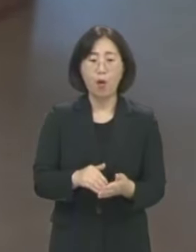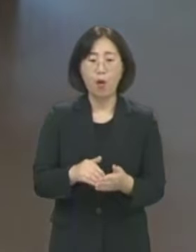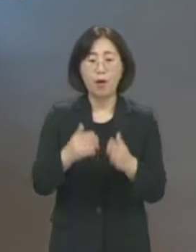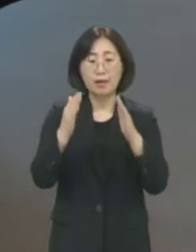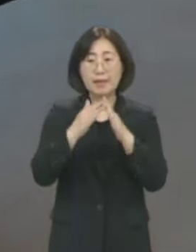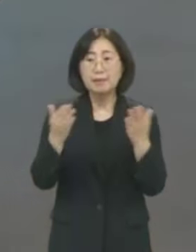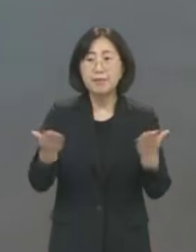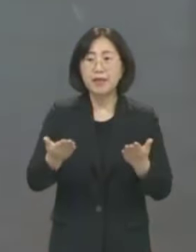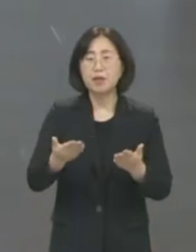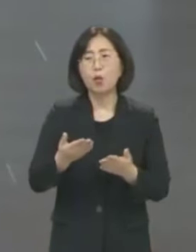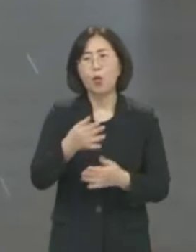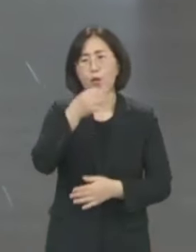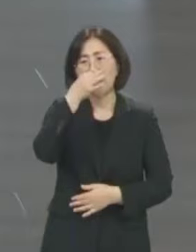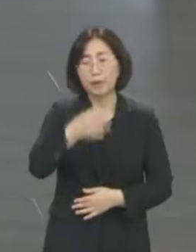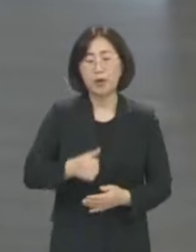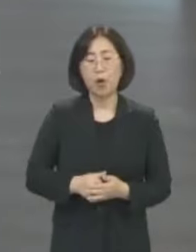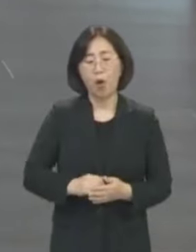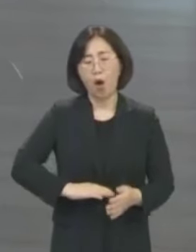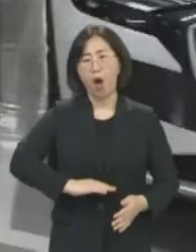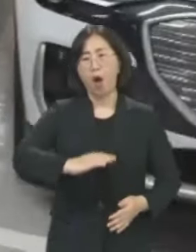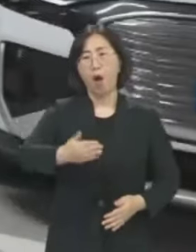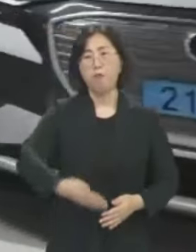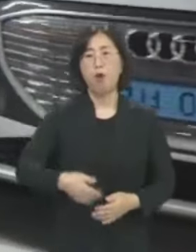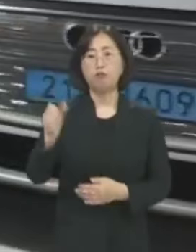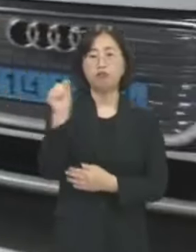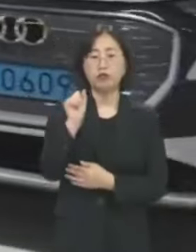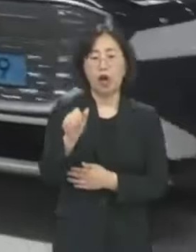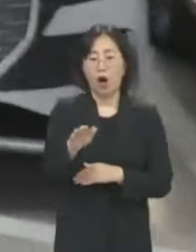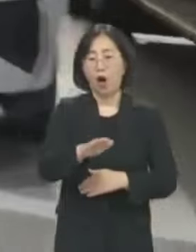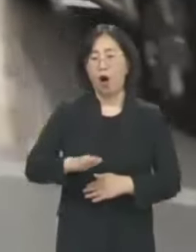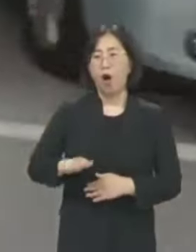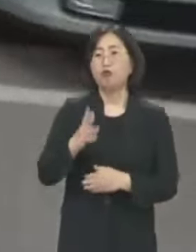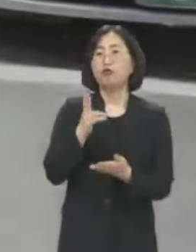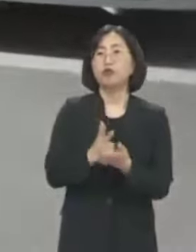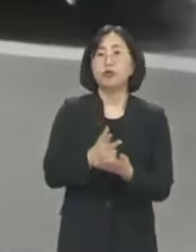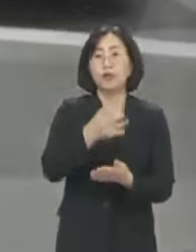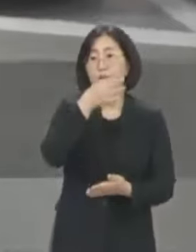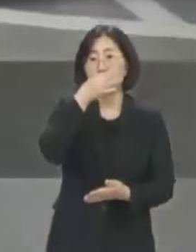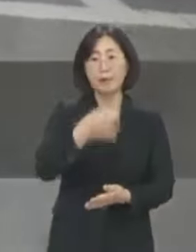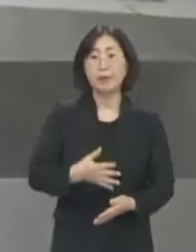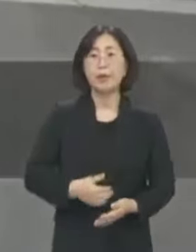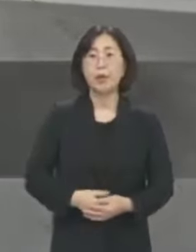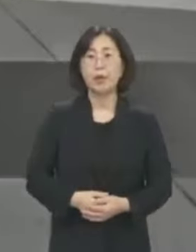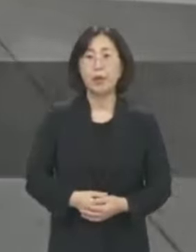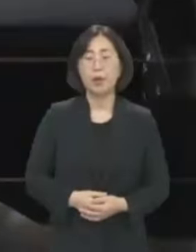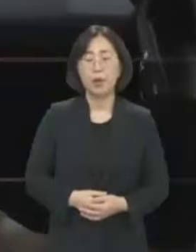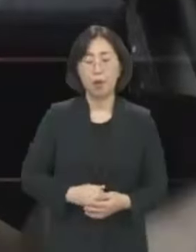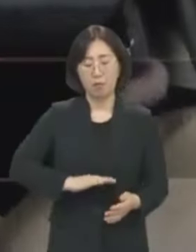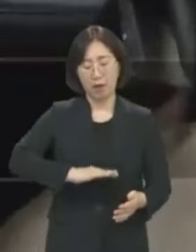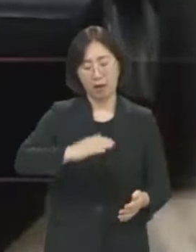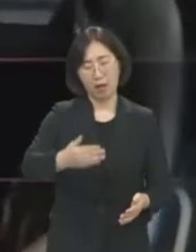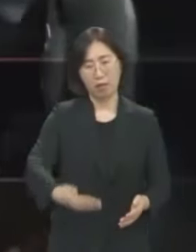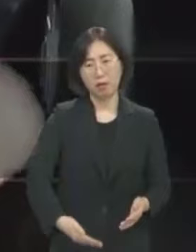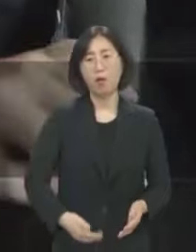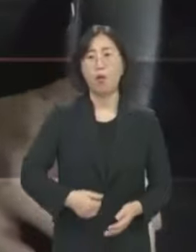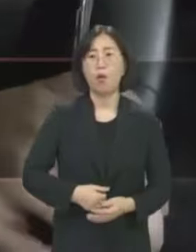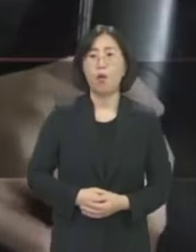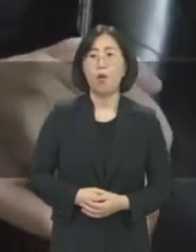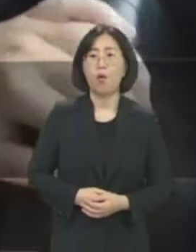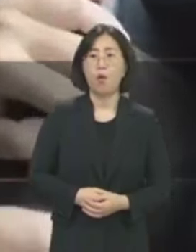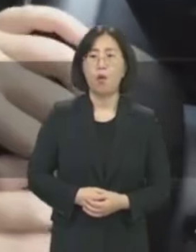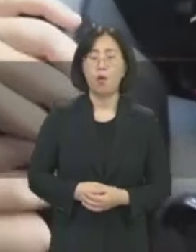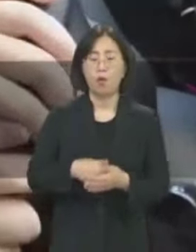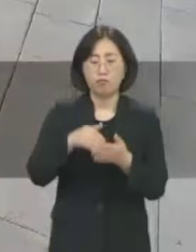집안일도 버겁고 배가 불러오며 운전과 주차도 쉽지 않은 상황. 많이 나오기도 하고 무게가 또